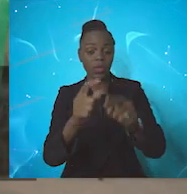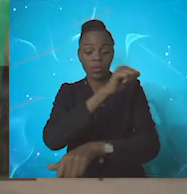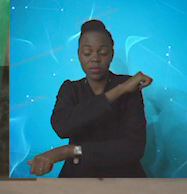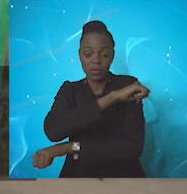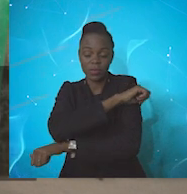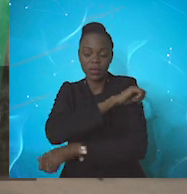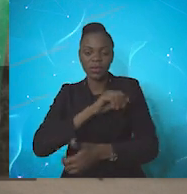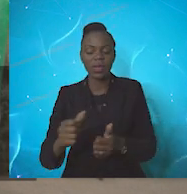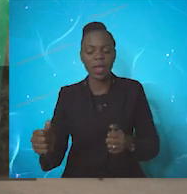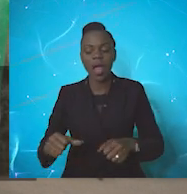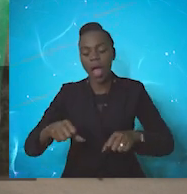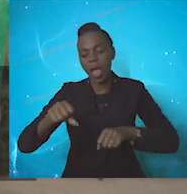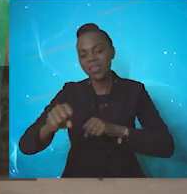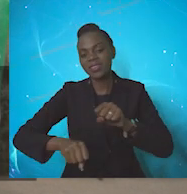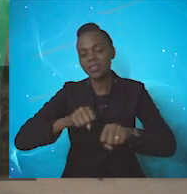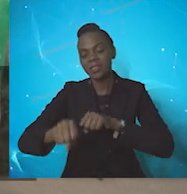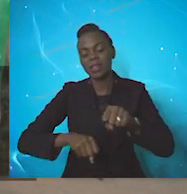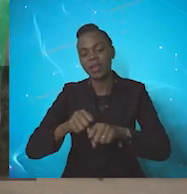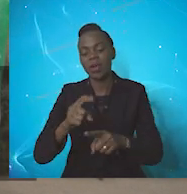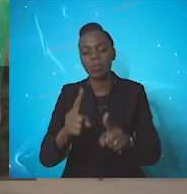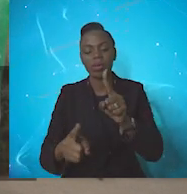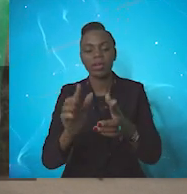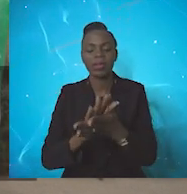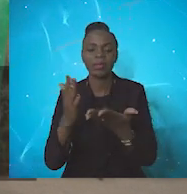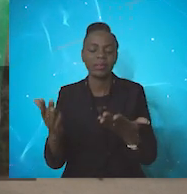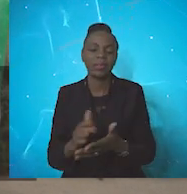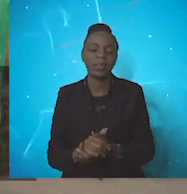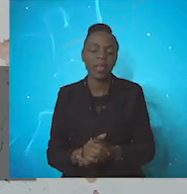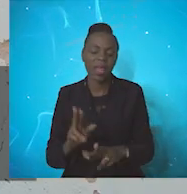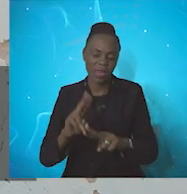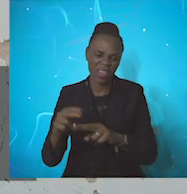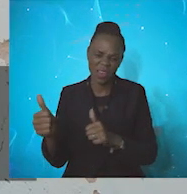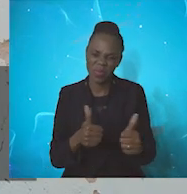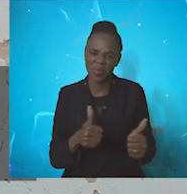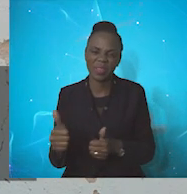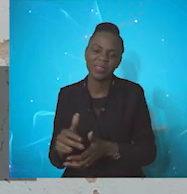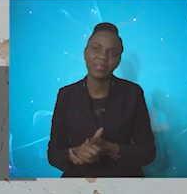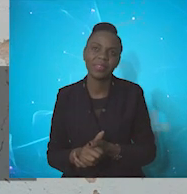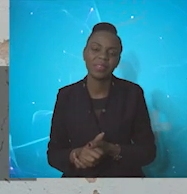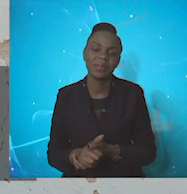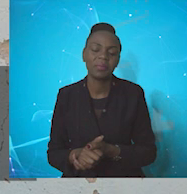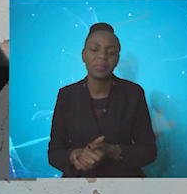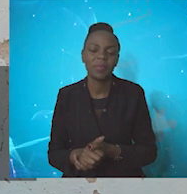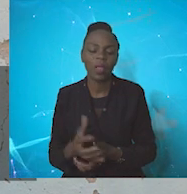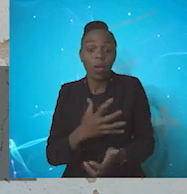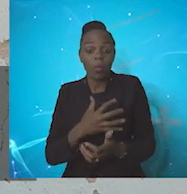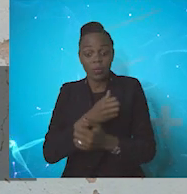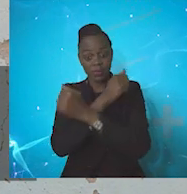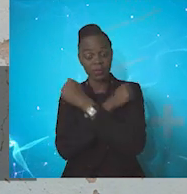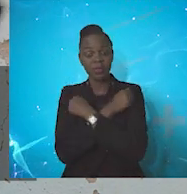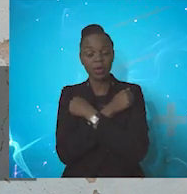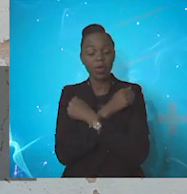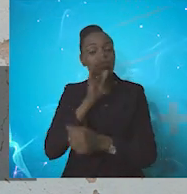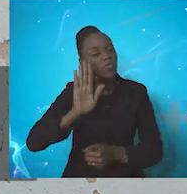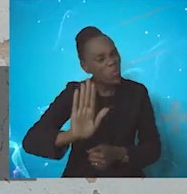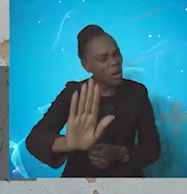ya. Mjinka. Oho. Mungu era bwino bwino pakeria. Ya andi kwera. Mungu era. Ya bwino bwino. Moyo muzungu konda.